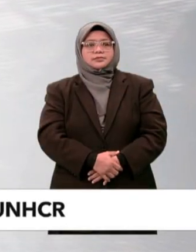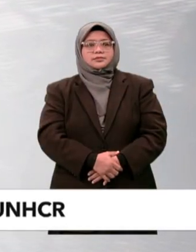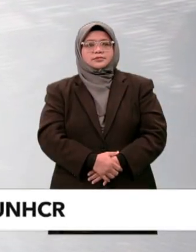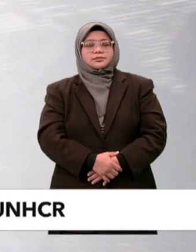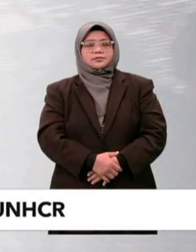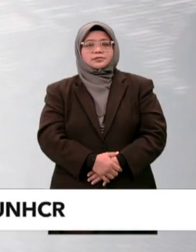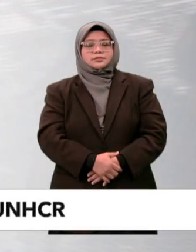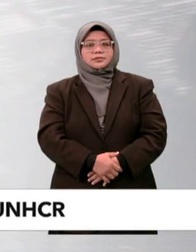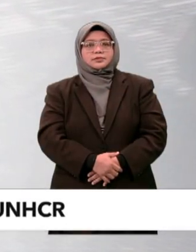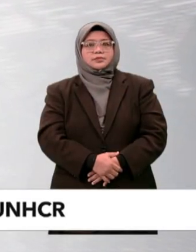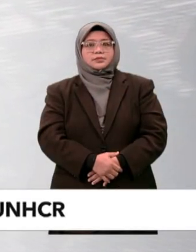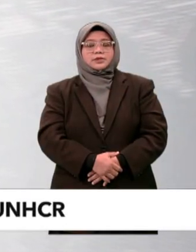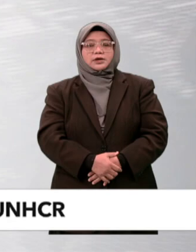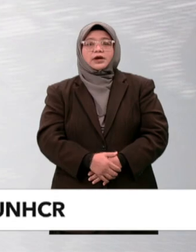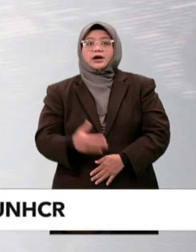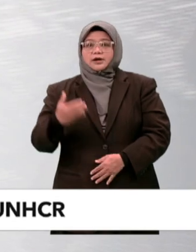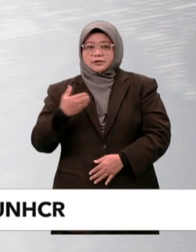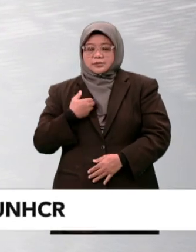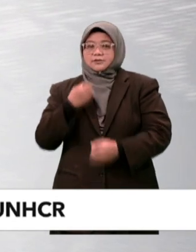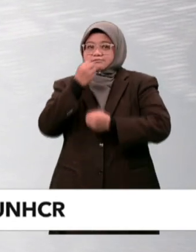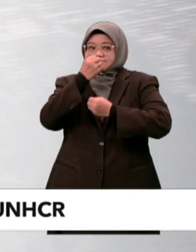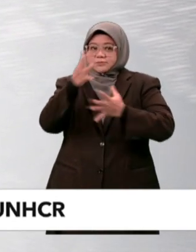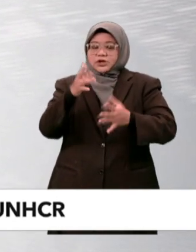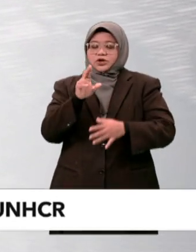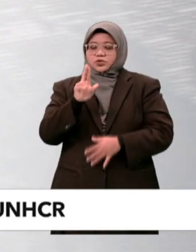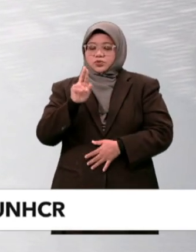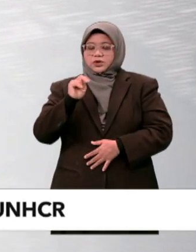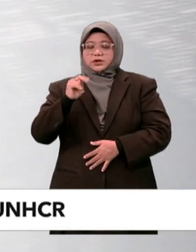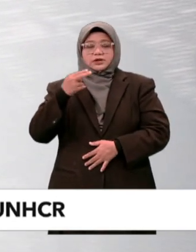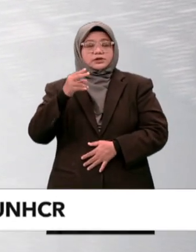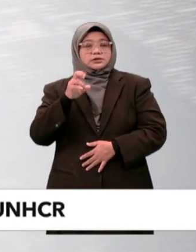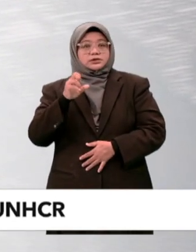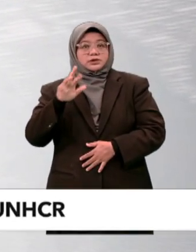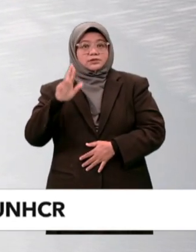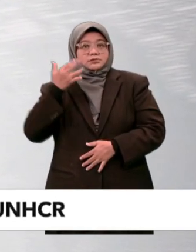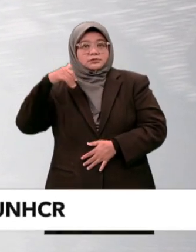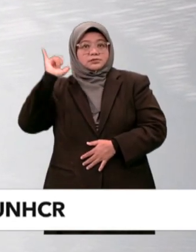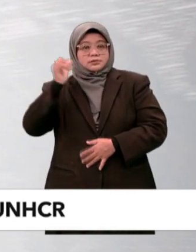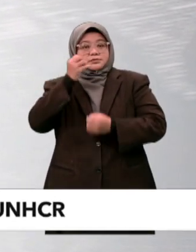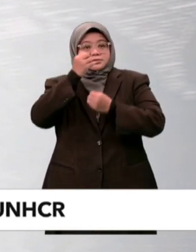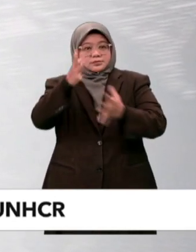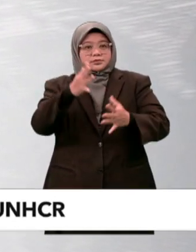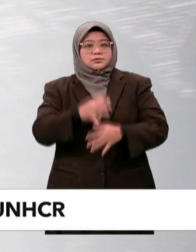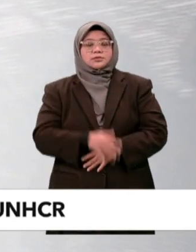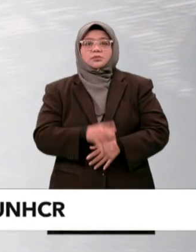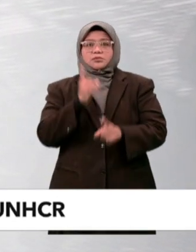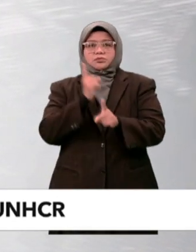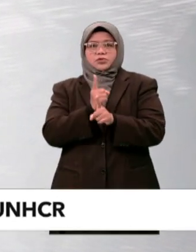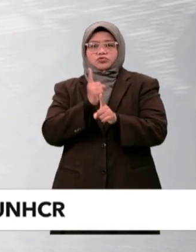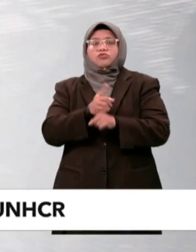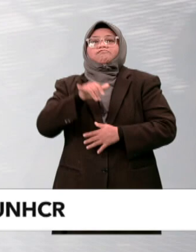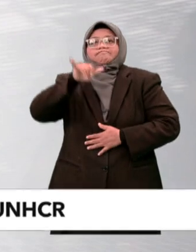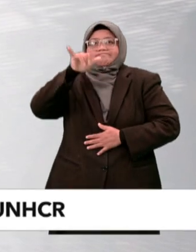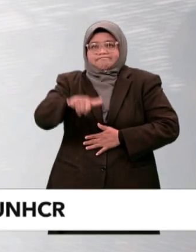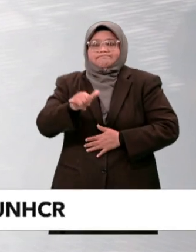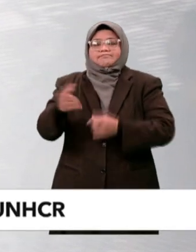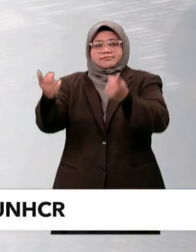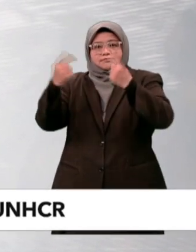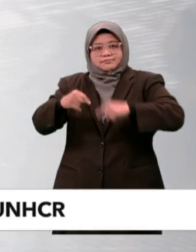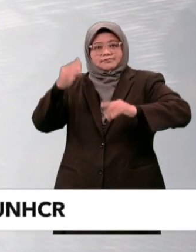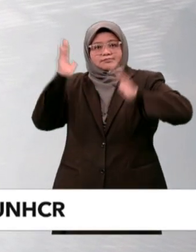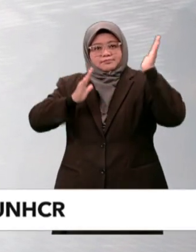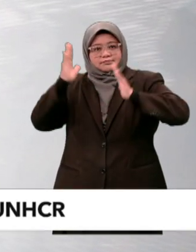yang sempat menemu bola beberapa pemegang semalam berkata mereka membuat pengakuan masuk ke Malaysia